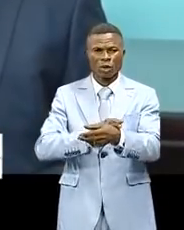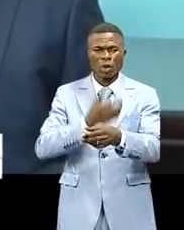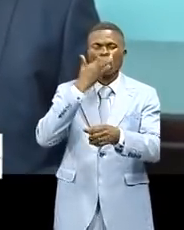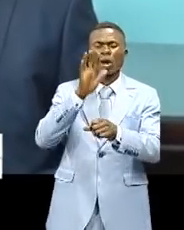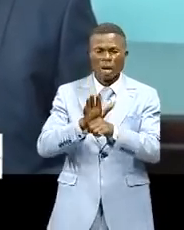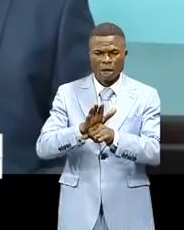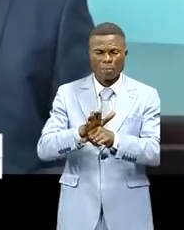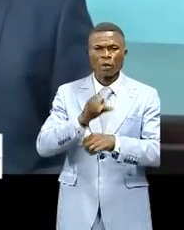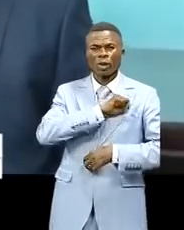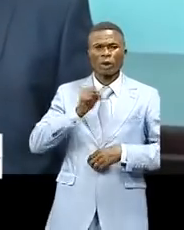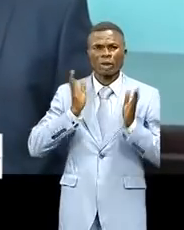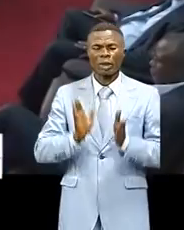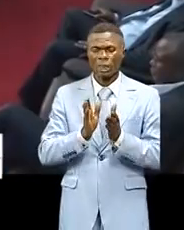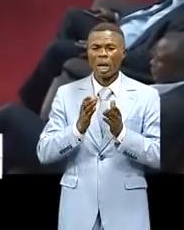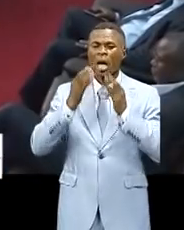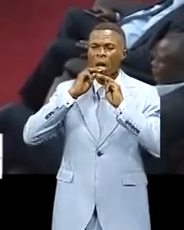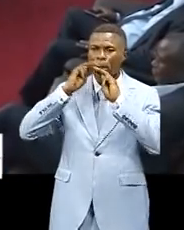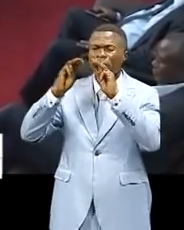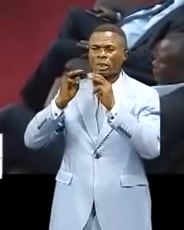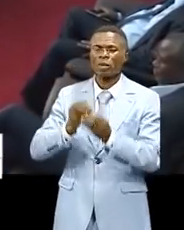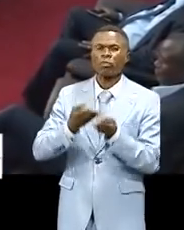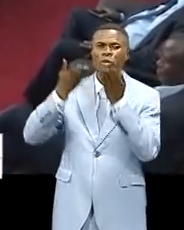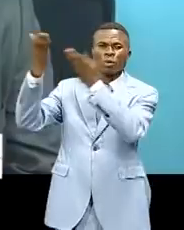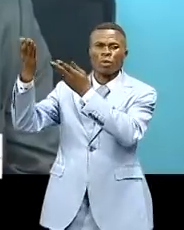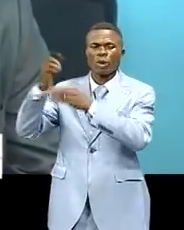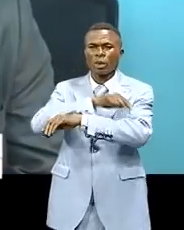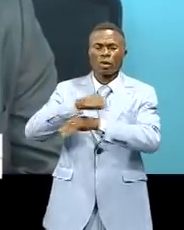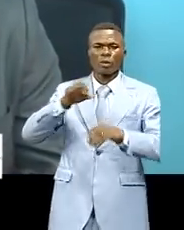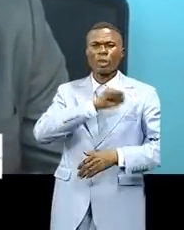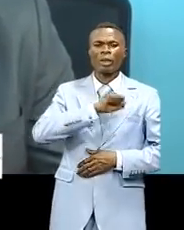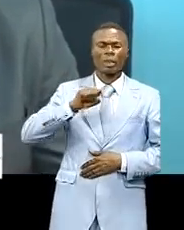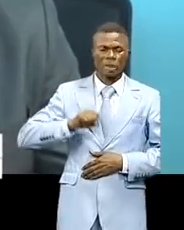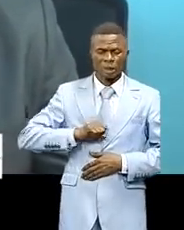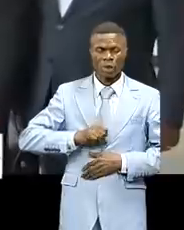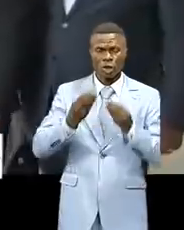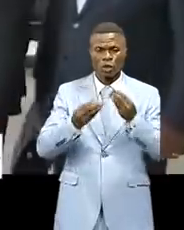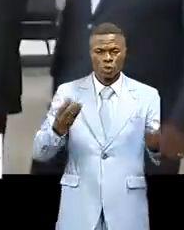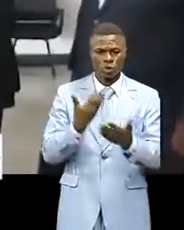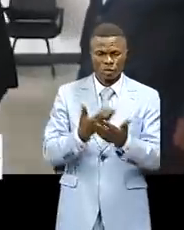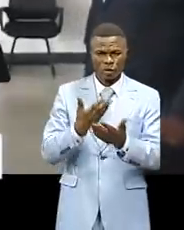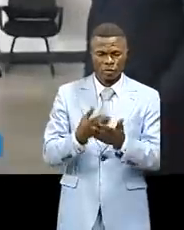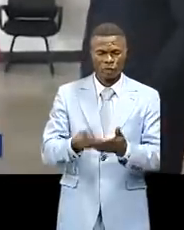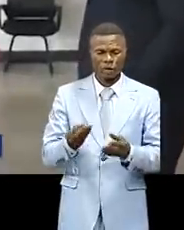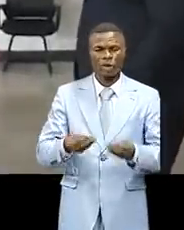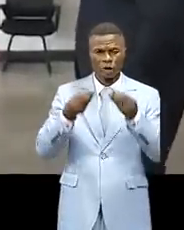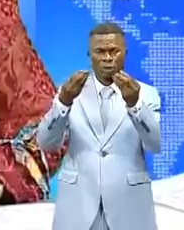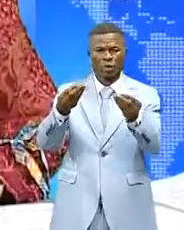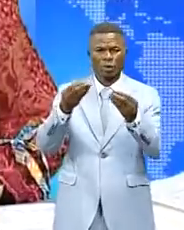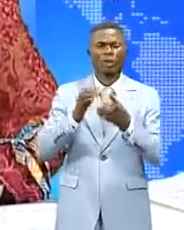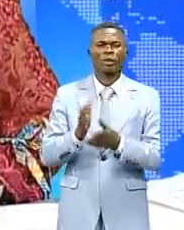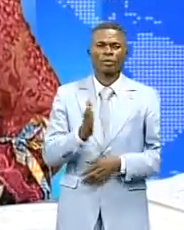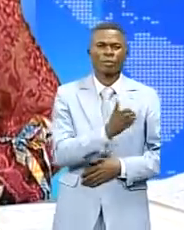ses hôtes de faire parvenir leurs desiderata au bureau du sénat pour que des solutions adéquates soient trouvées